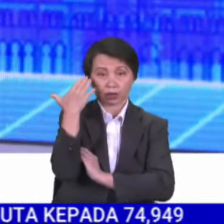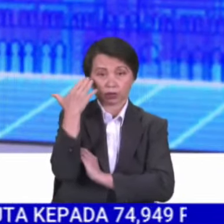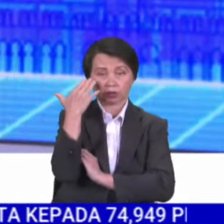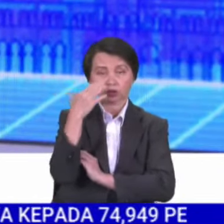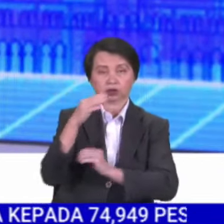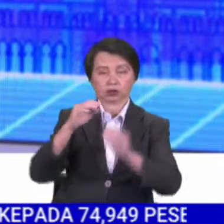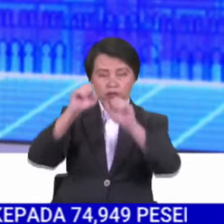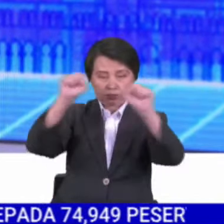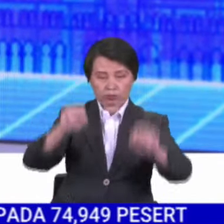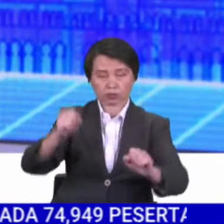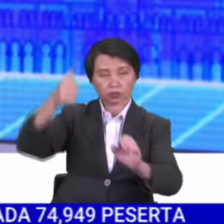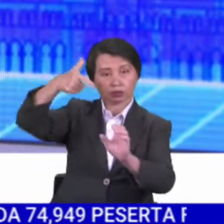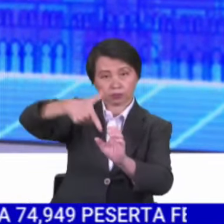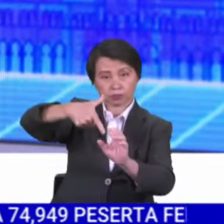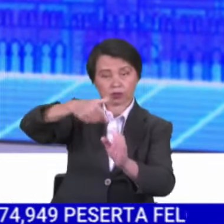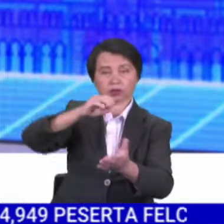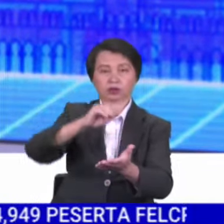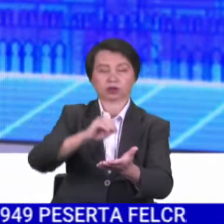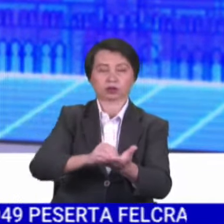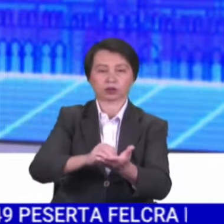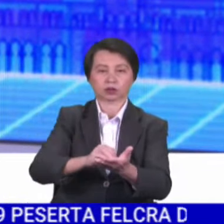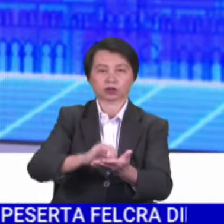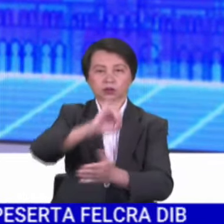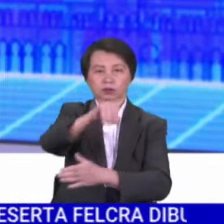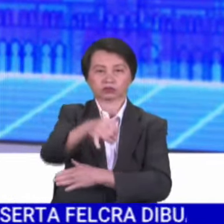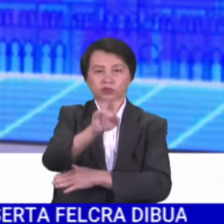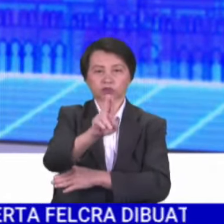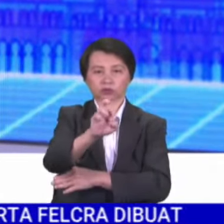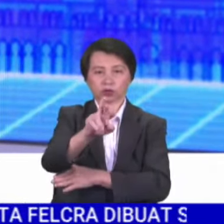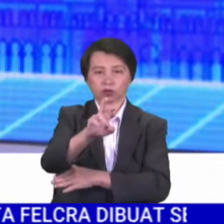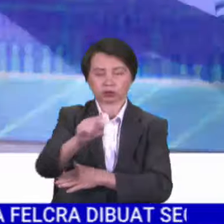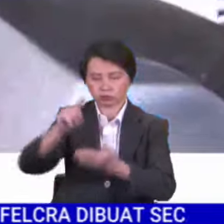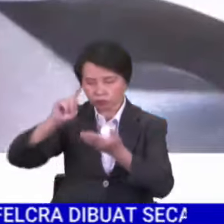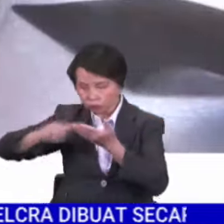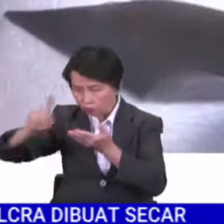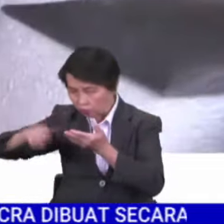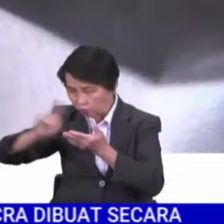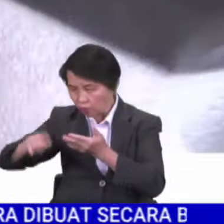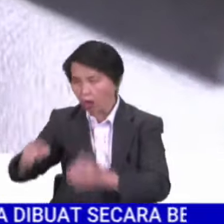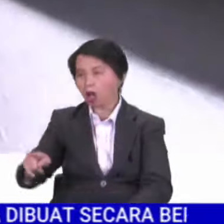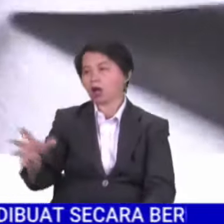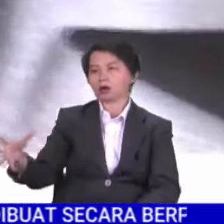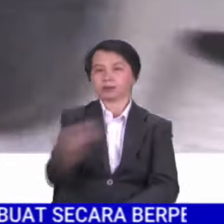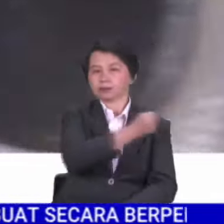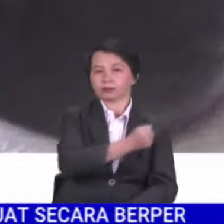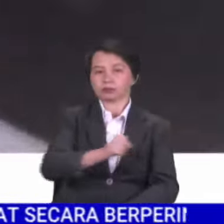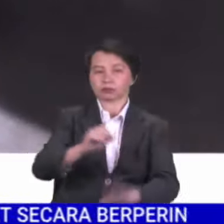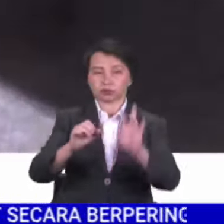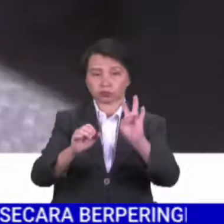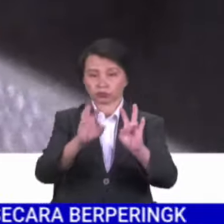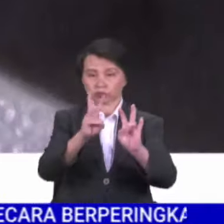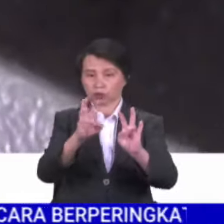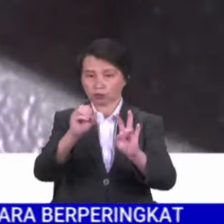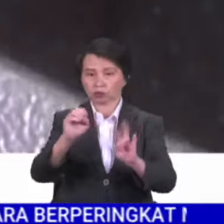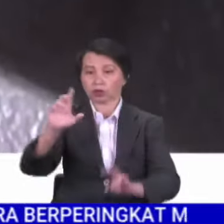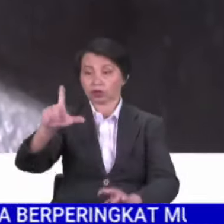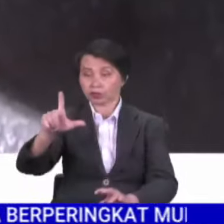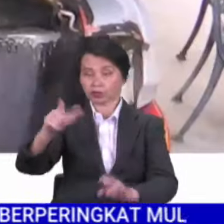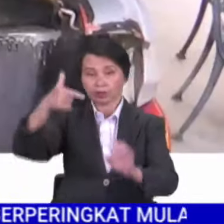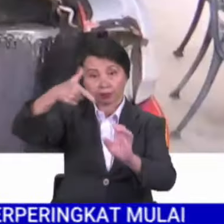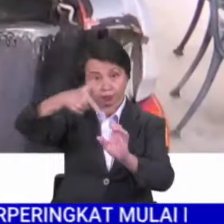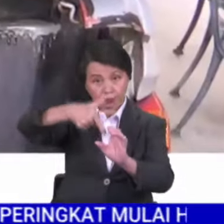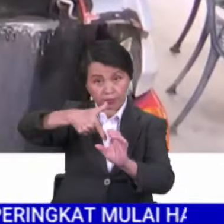sebuah stesen minyak dekat Auto City, Juru. Hasil pemeriksaan, pihaknya merampas 760 liter